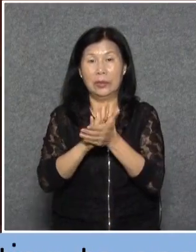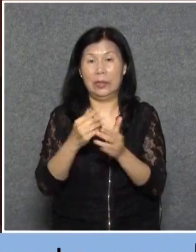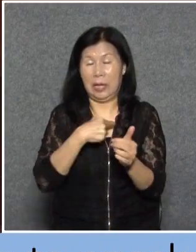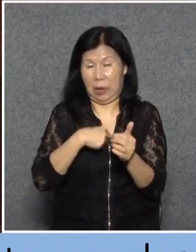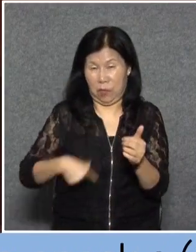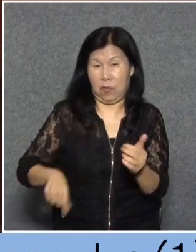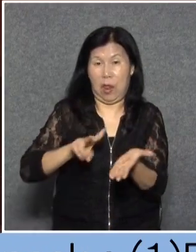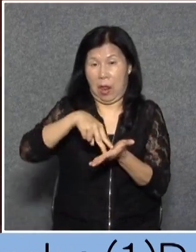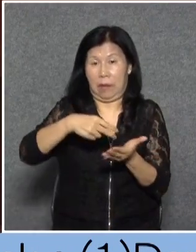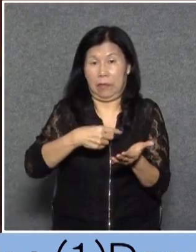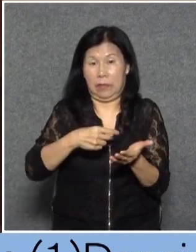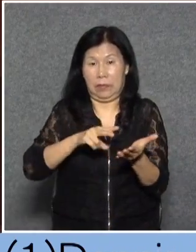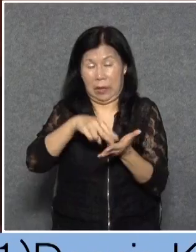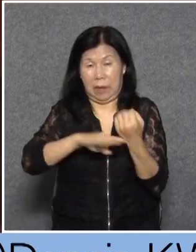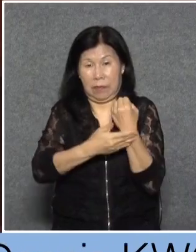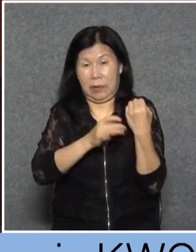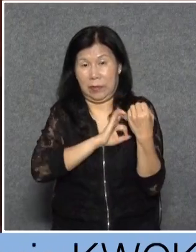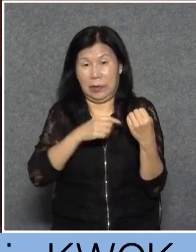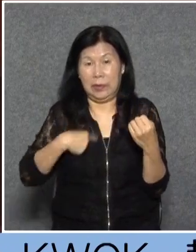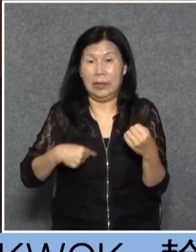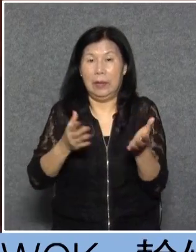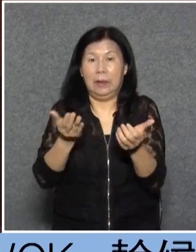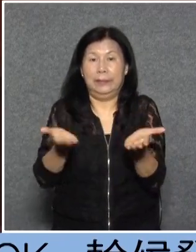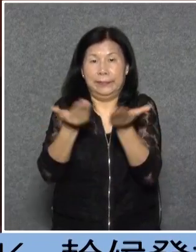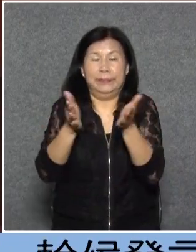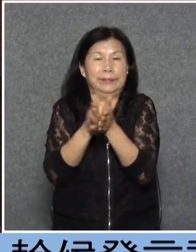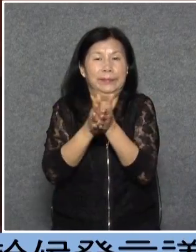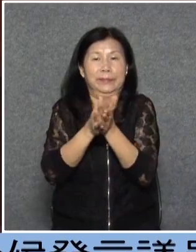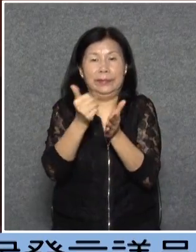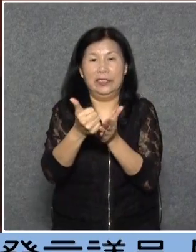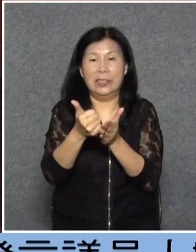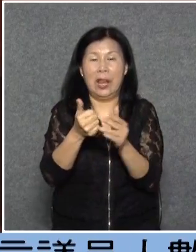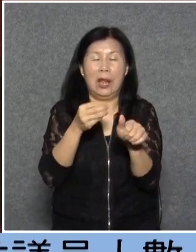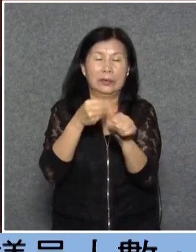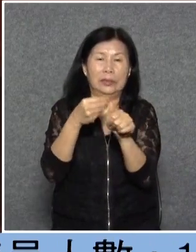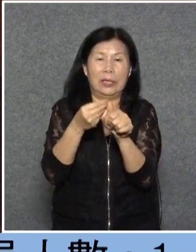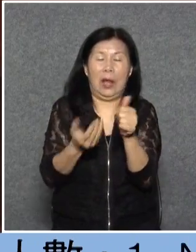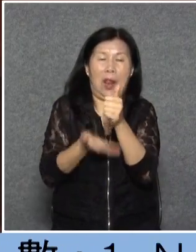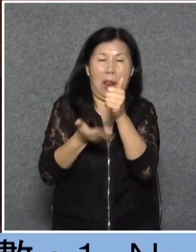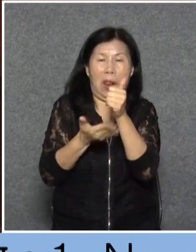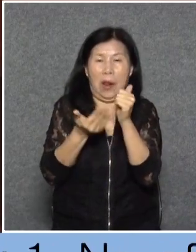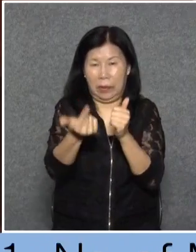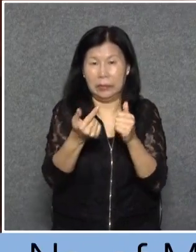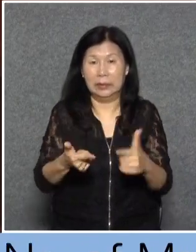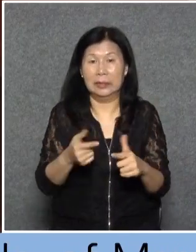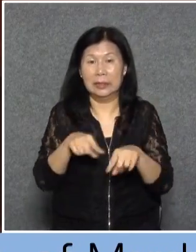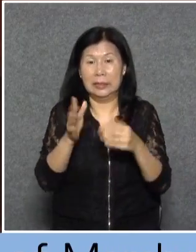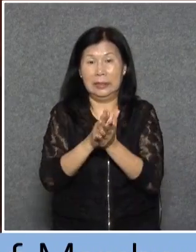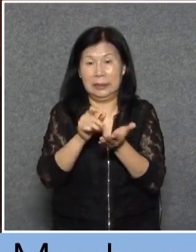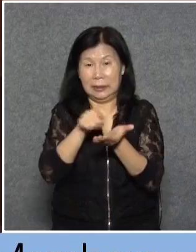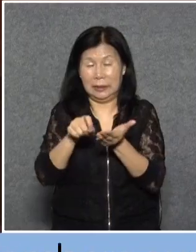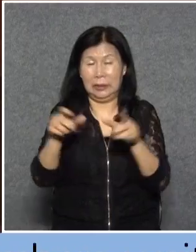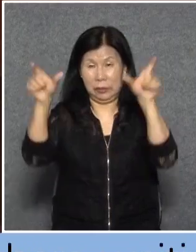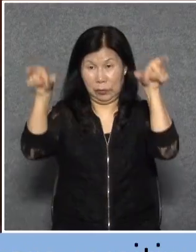员即系咁高度评价佢，歌功颂德系嘛，仲要草拟呢个对